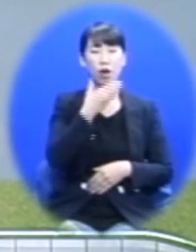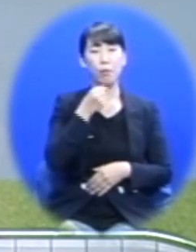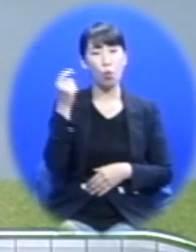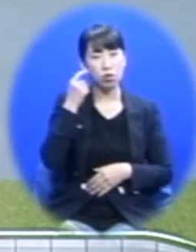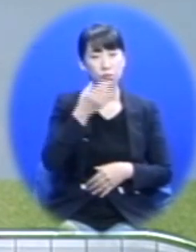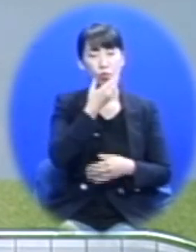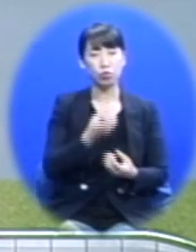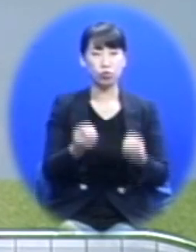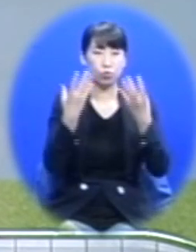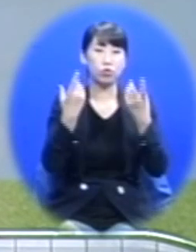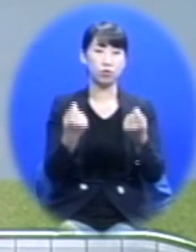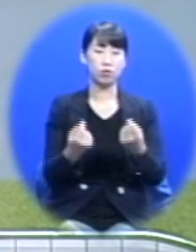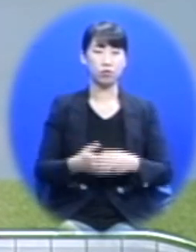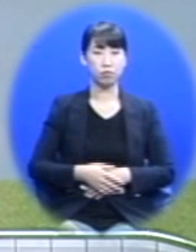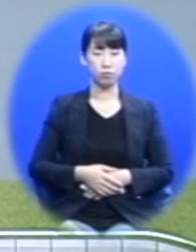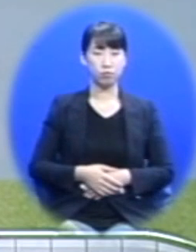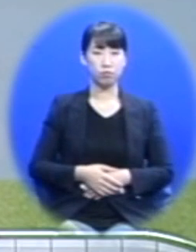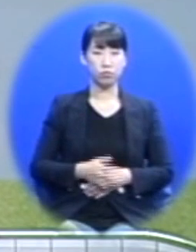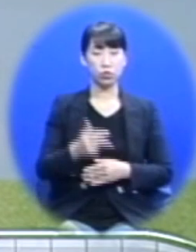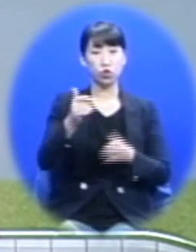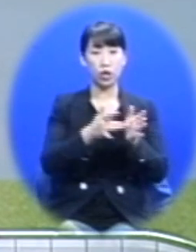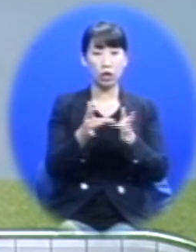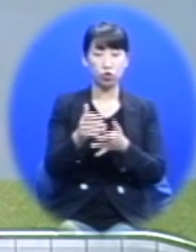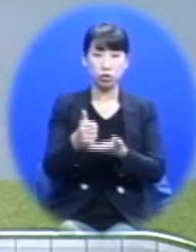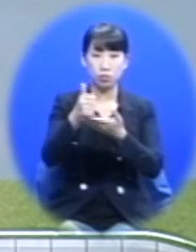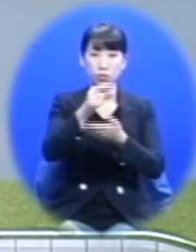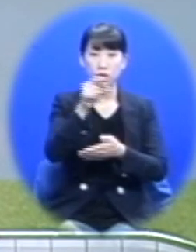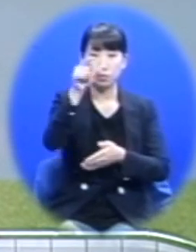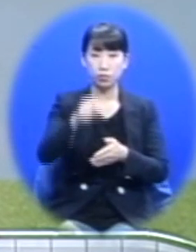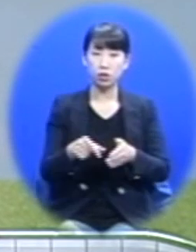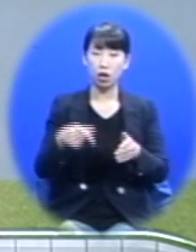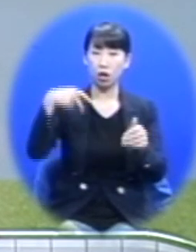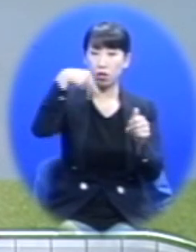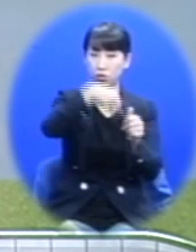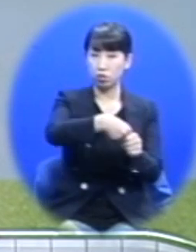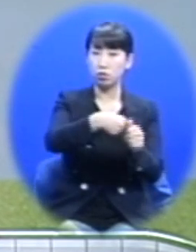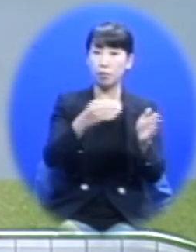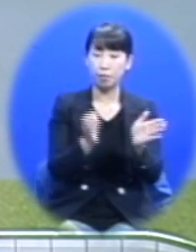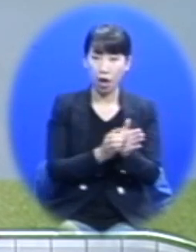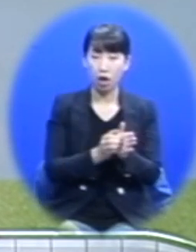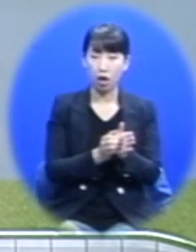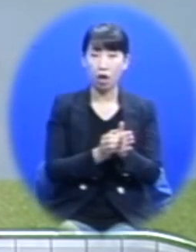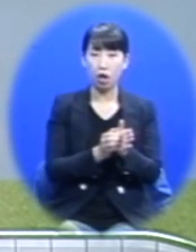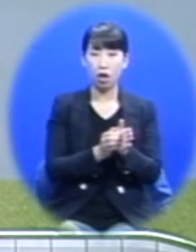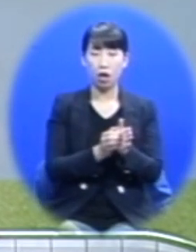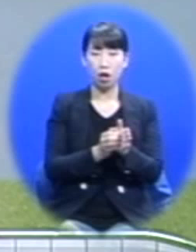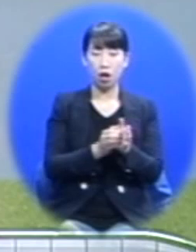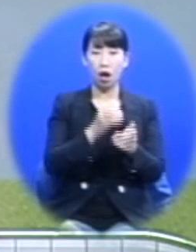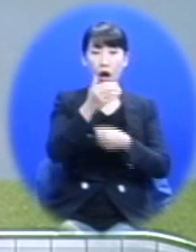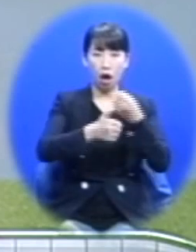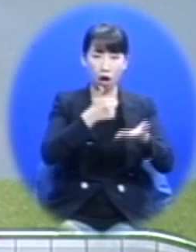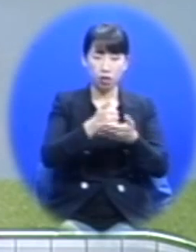축복이구나. 근데 주 예수님은 십자가를 지신 분이세요. 주님이 십자가의 길을 간다면 그러면 나도 십자가의